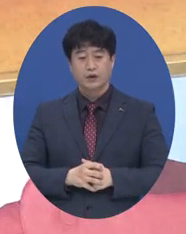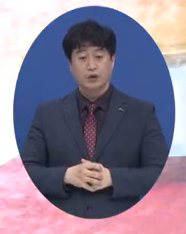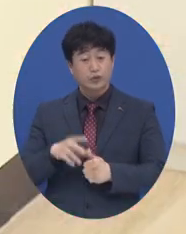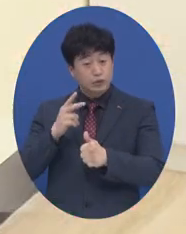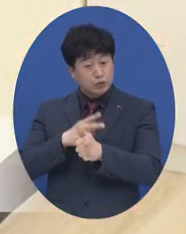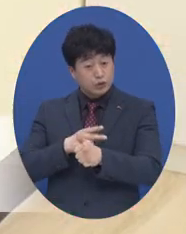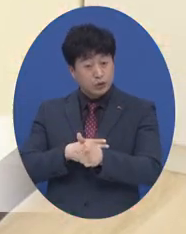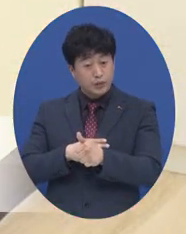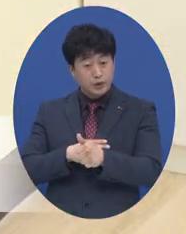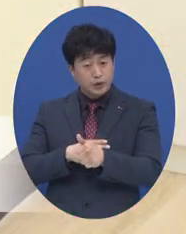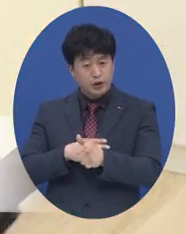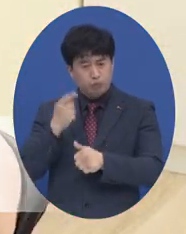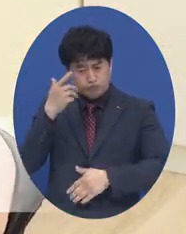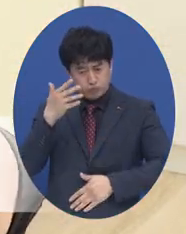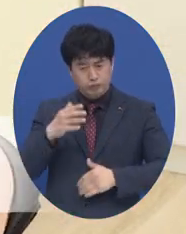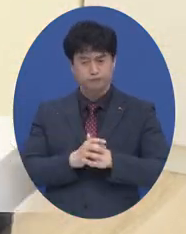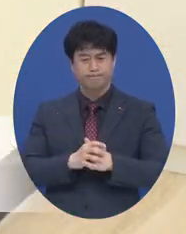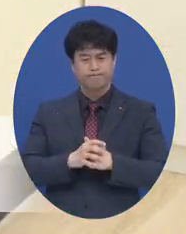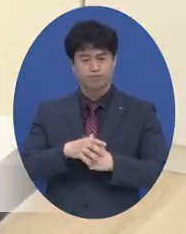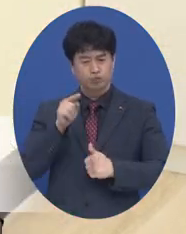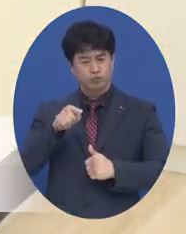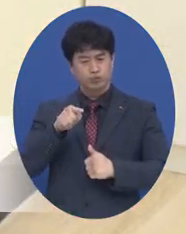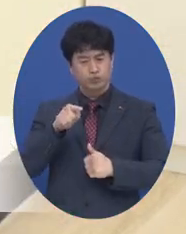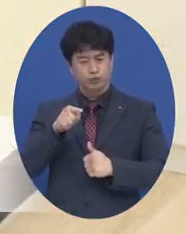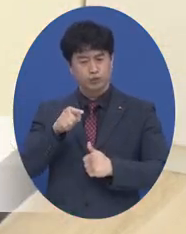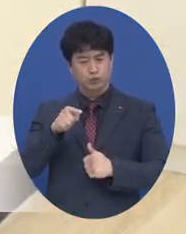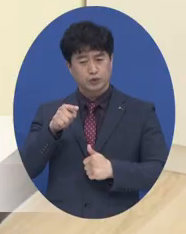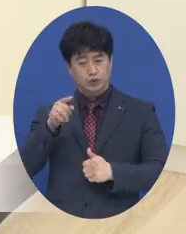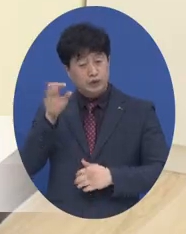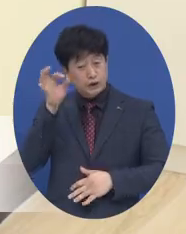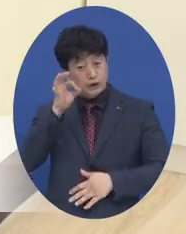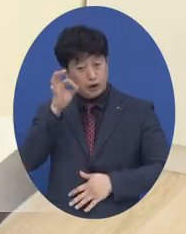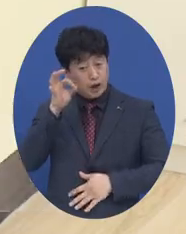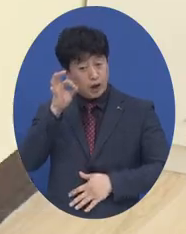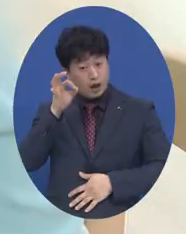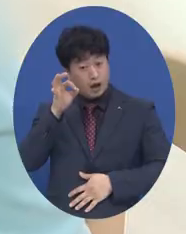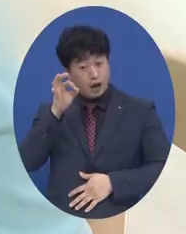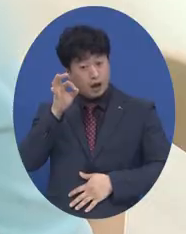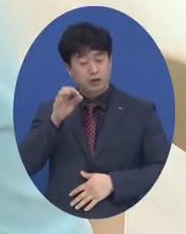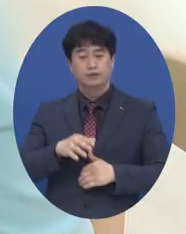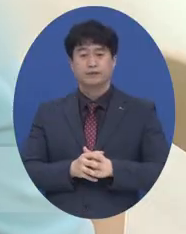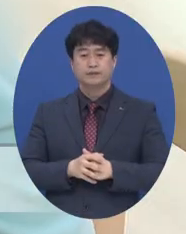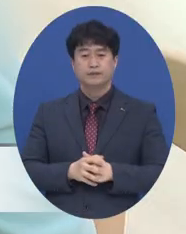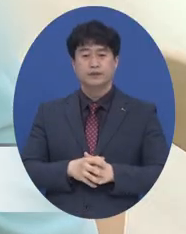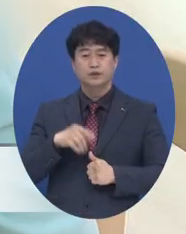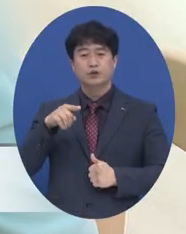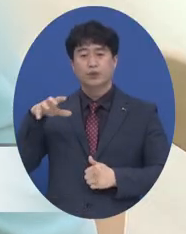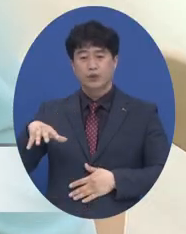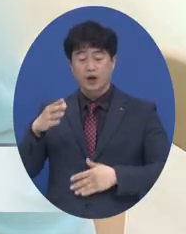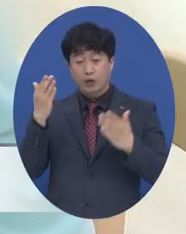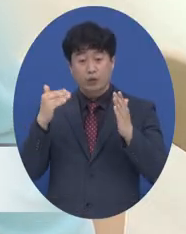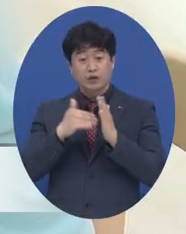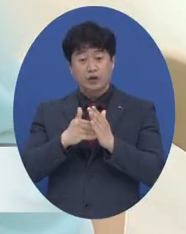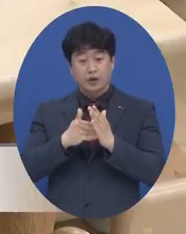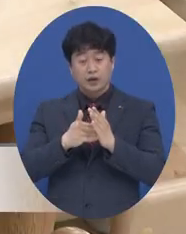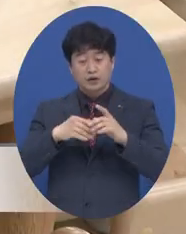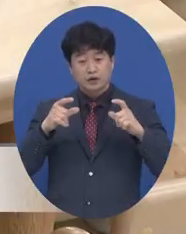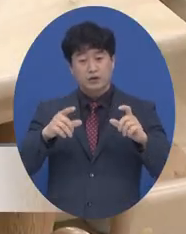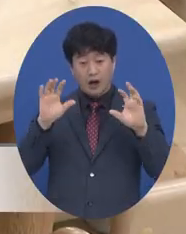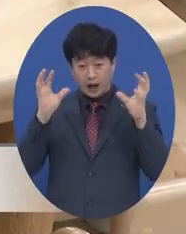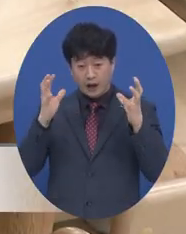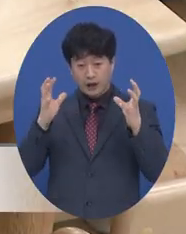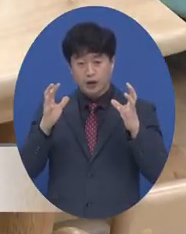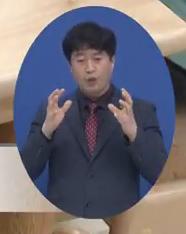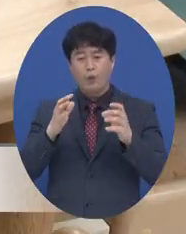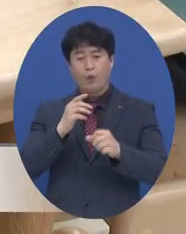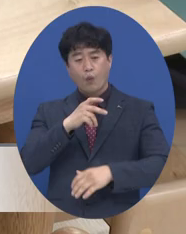선생님이 퀴즈를 내겠어요. 여기 알싸탕이 얘들아. 이곳은 학교를 마치고 온 지역 아동들을